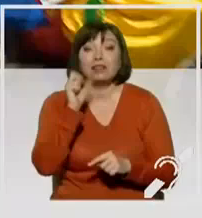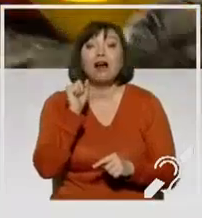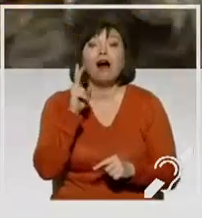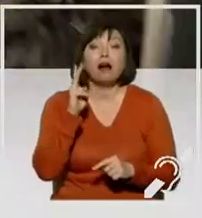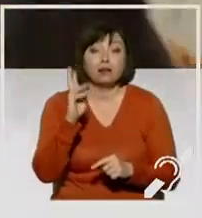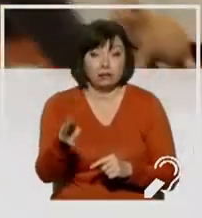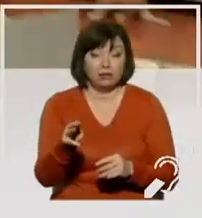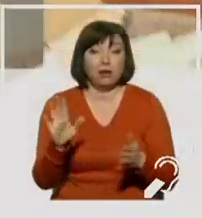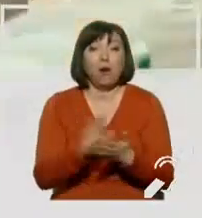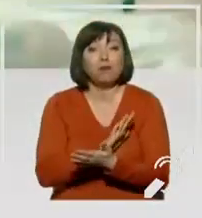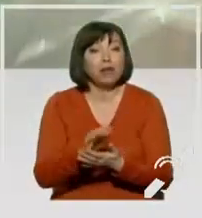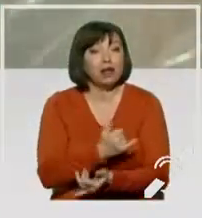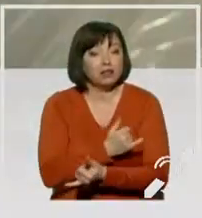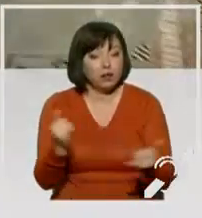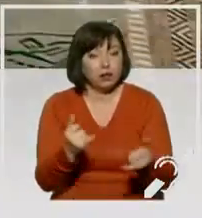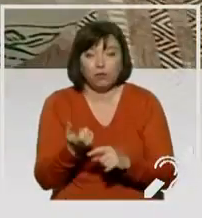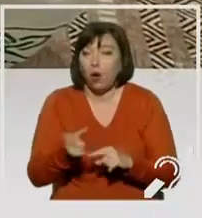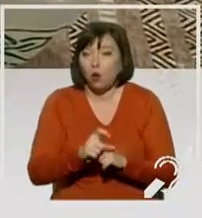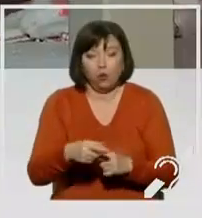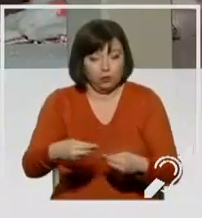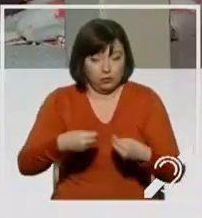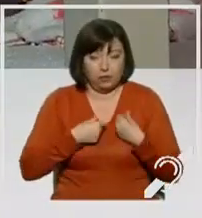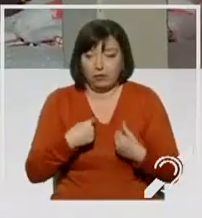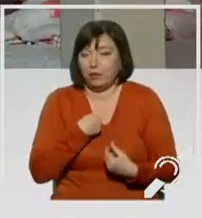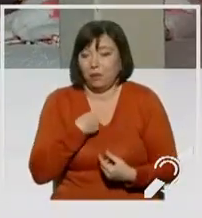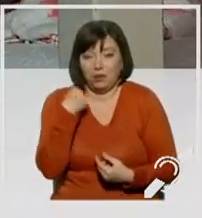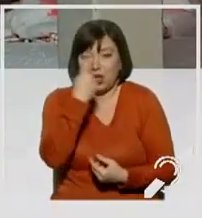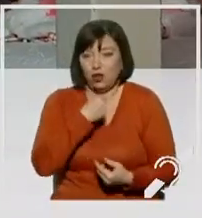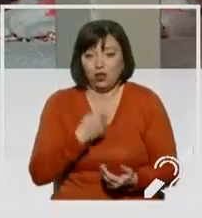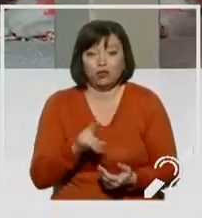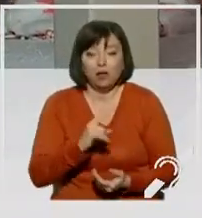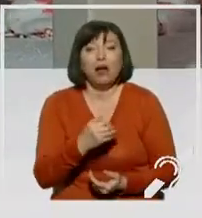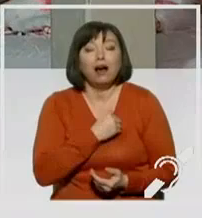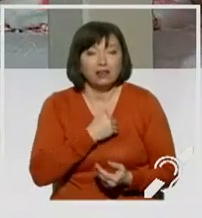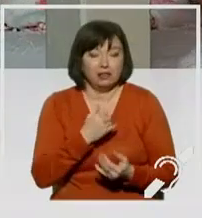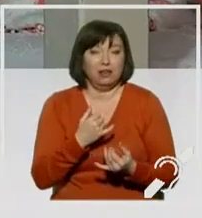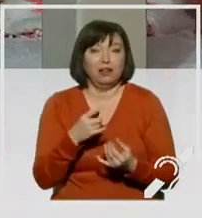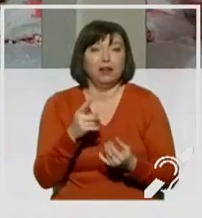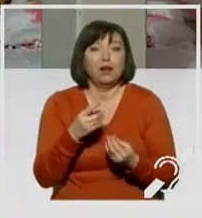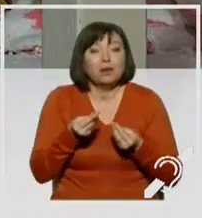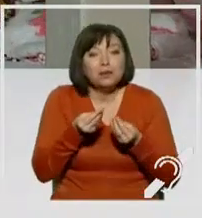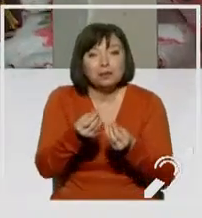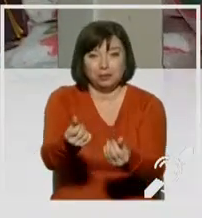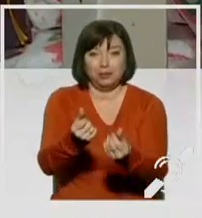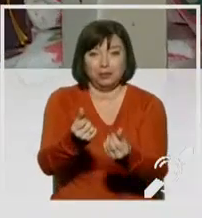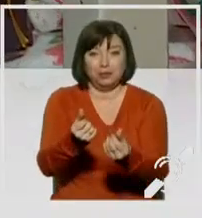caritate m-a sensibilizat foarte mult pe mine personal chiar și am vrut să aducem cumva zâmbetul pe